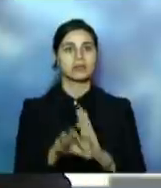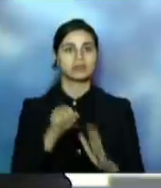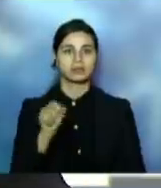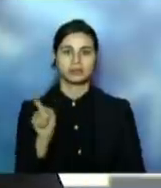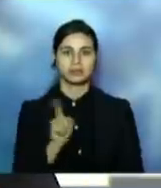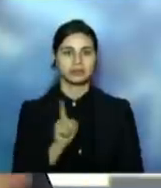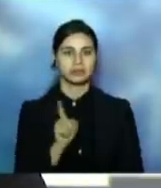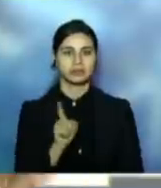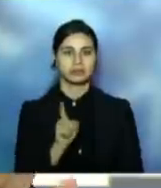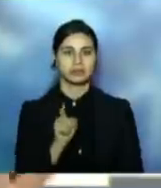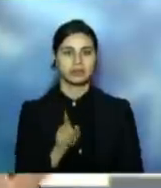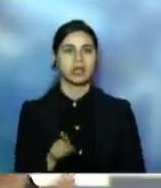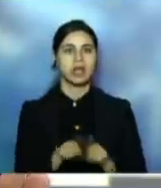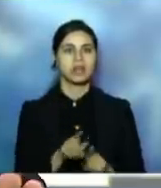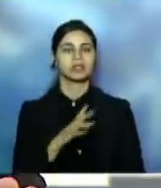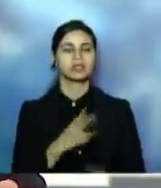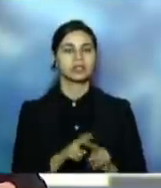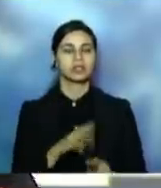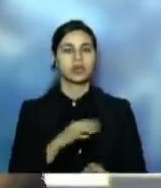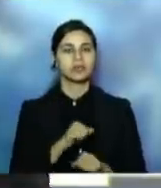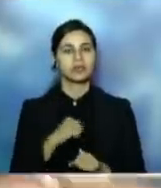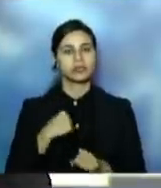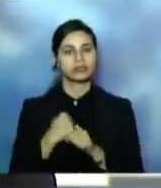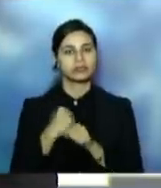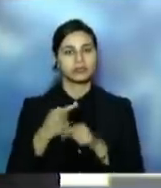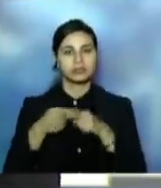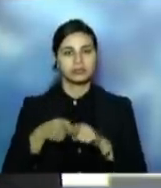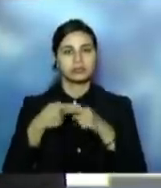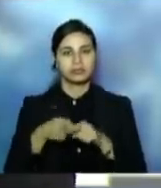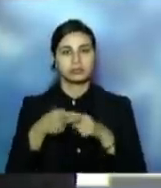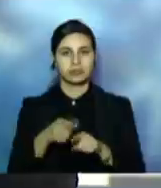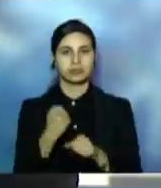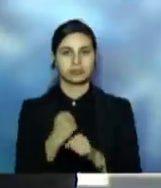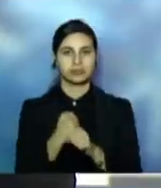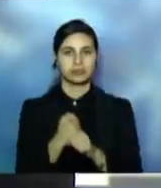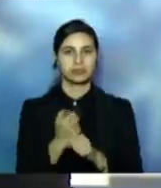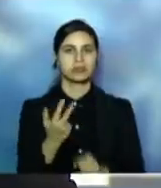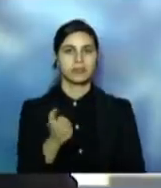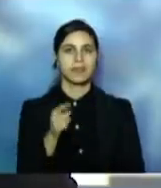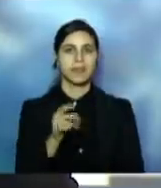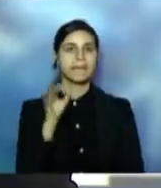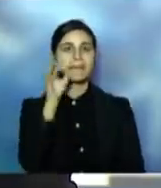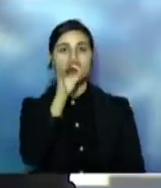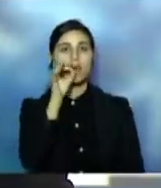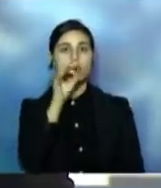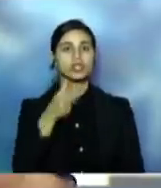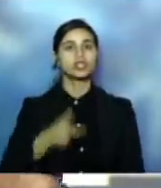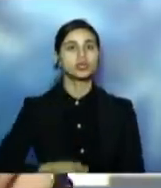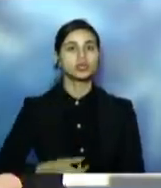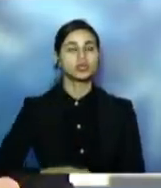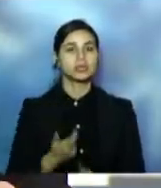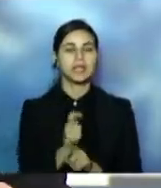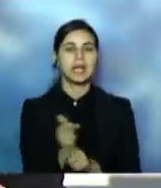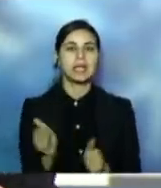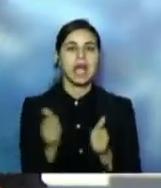კოჩქვესა ჯირკვლიდან იღებენ. ეს იყო გენური ინჟინერია და ნახევრად სინთეზური გზით, სხვა შორის ღორის ინსულინი ძალიან